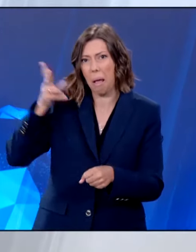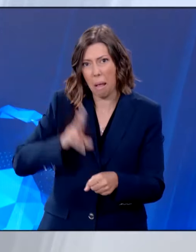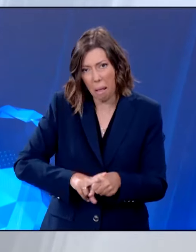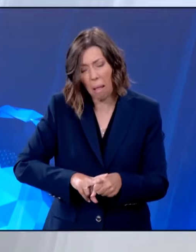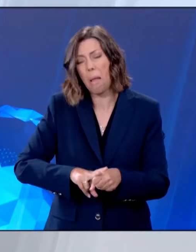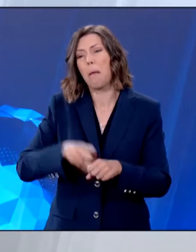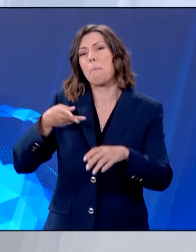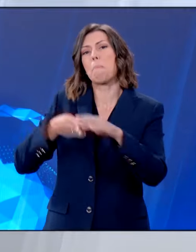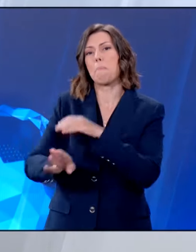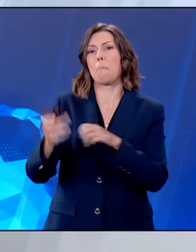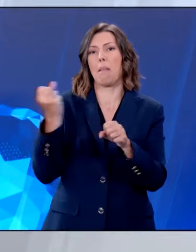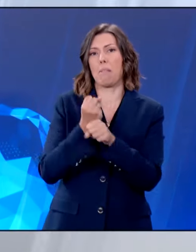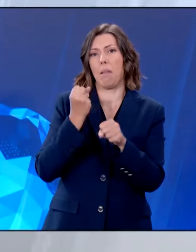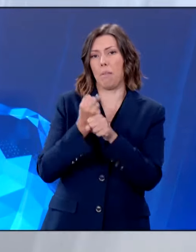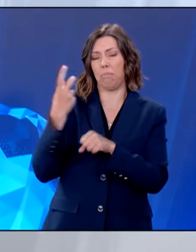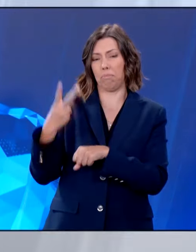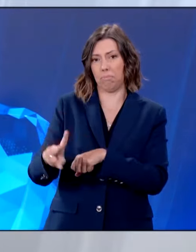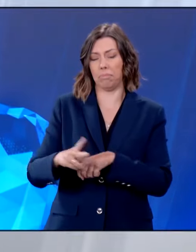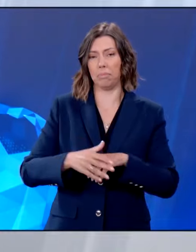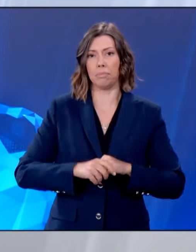μέσα στο χώρο της εργασίας της.